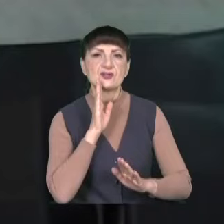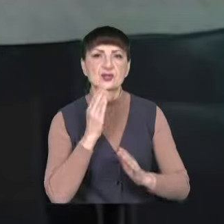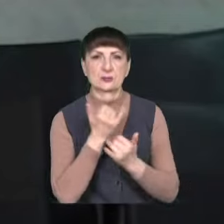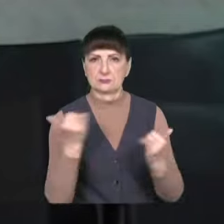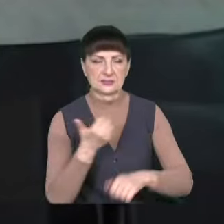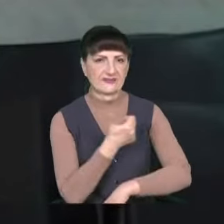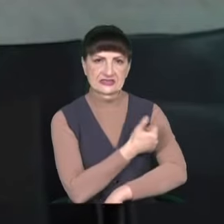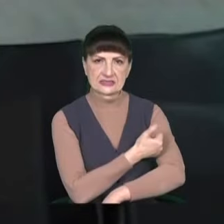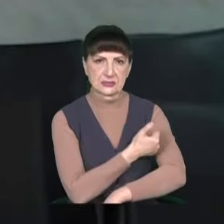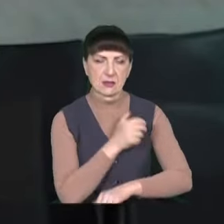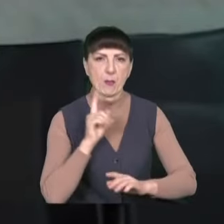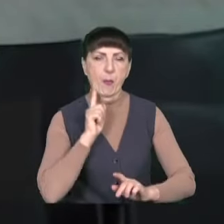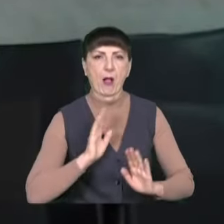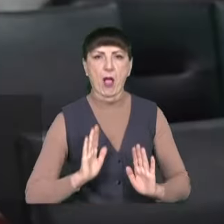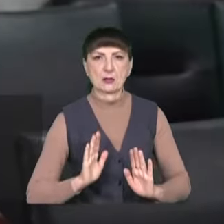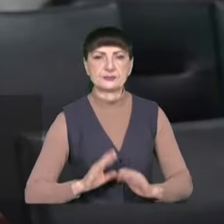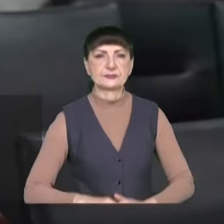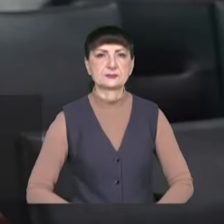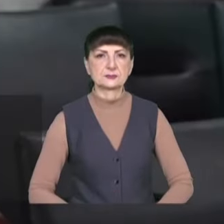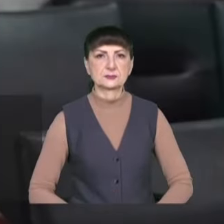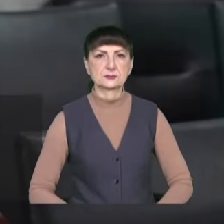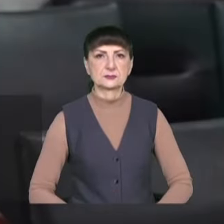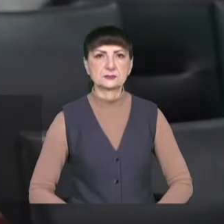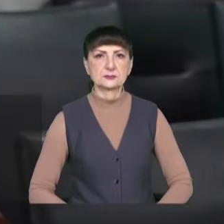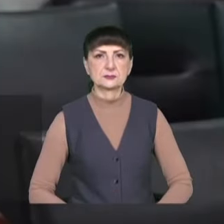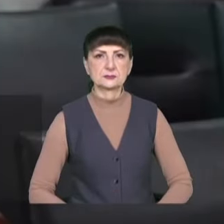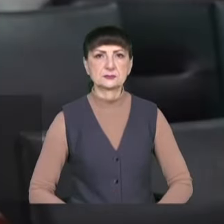пока девочек от вируса папилломы человека.